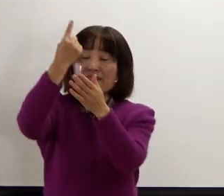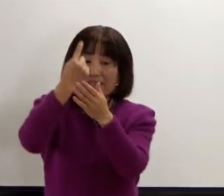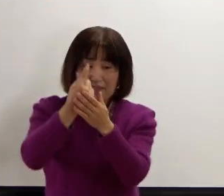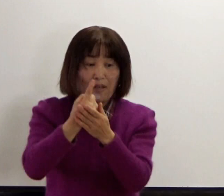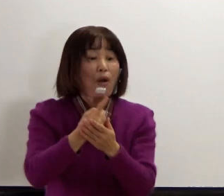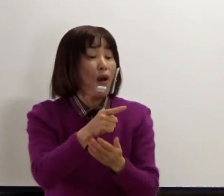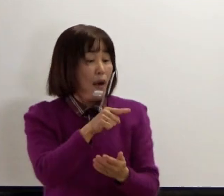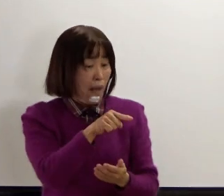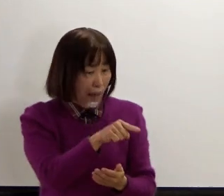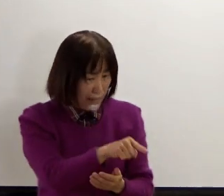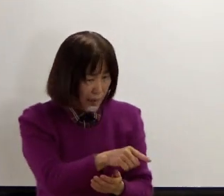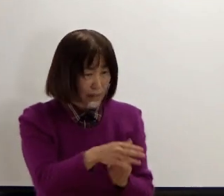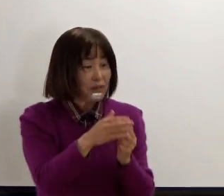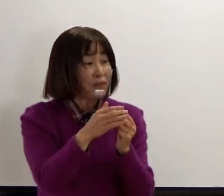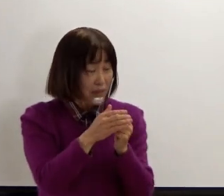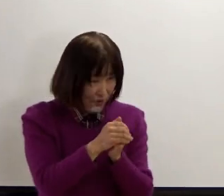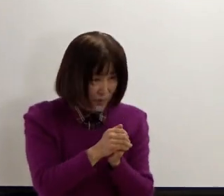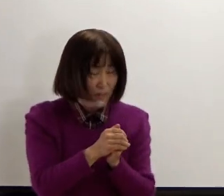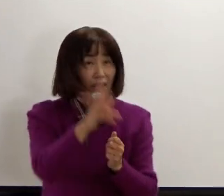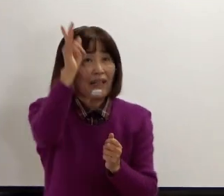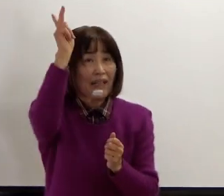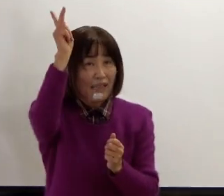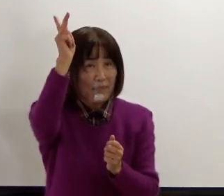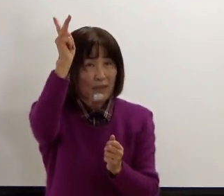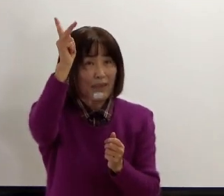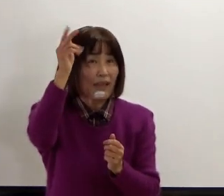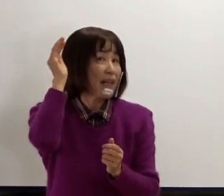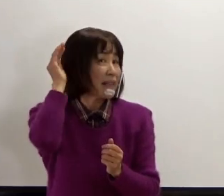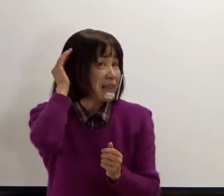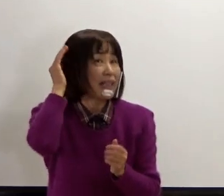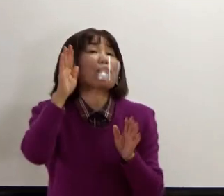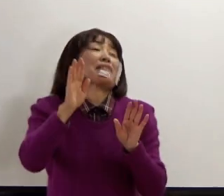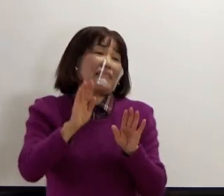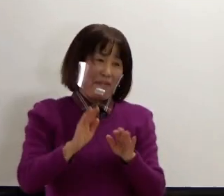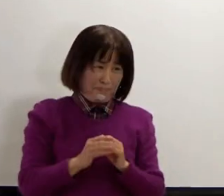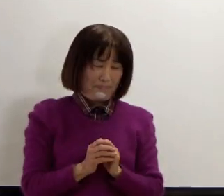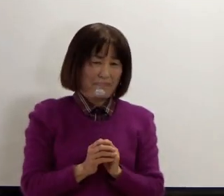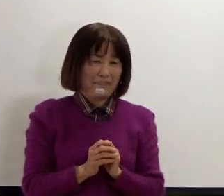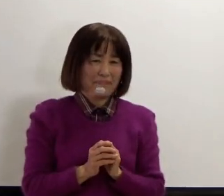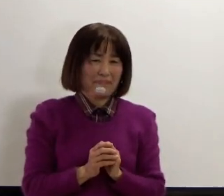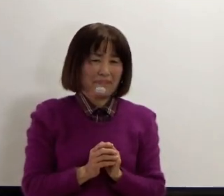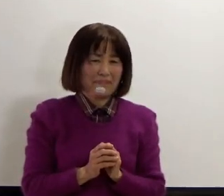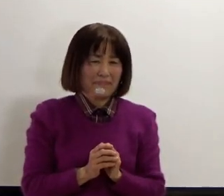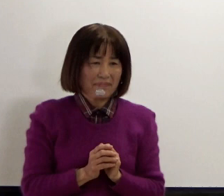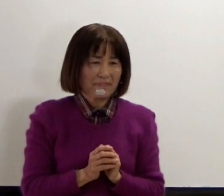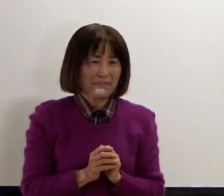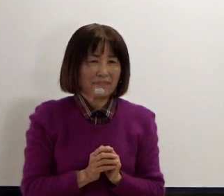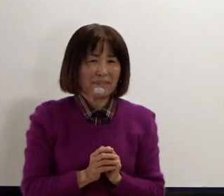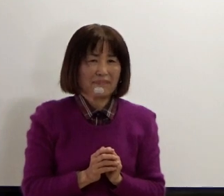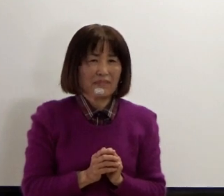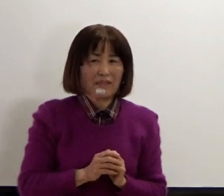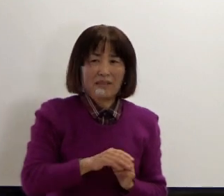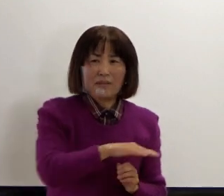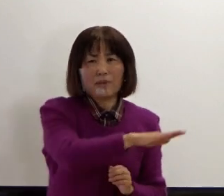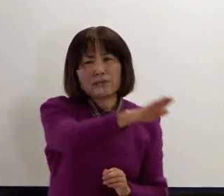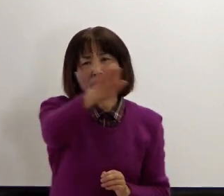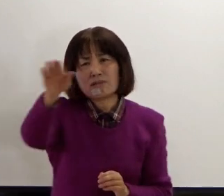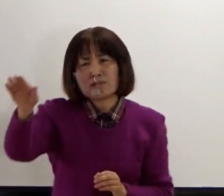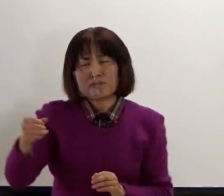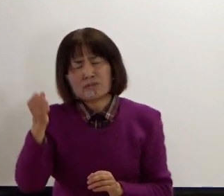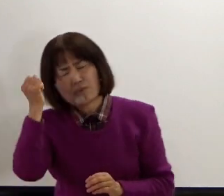あ、なんと素晴らしい、これはメッセージでしょうか、私たちの枕辺にも時々立ってくれるとありがたい